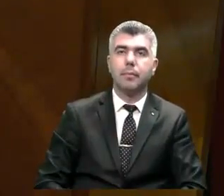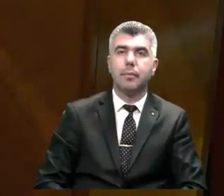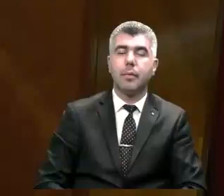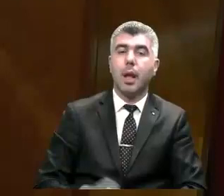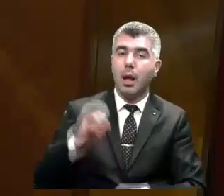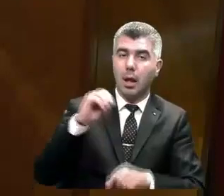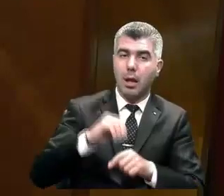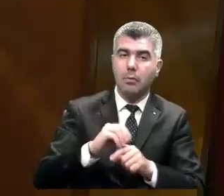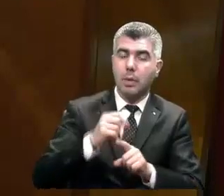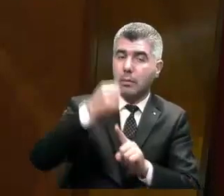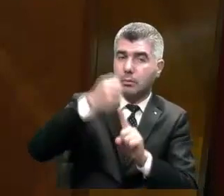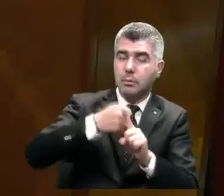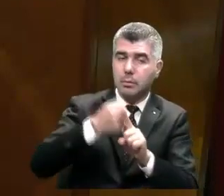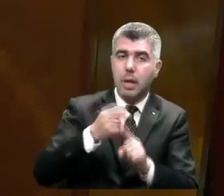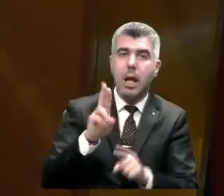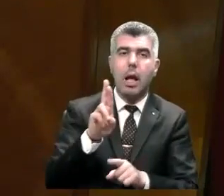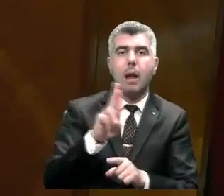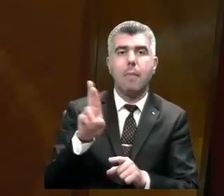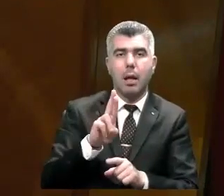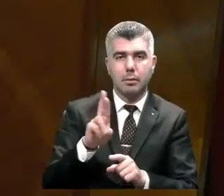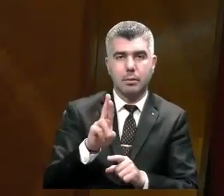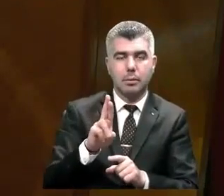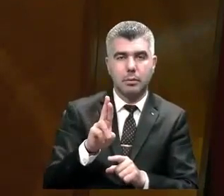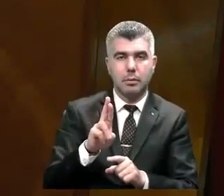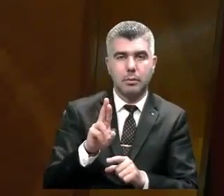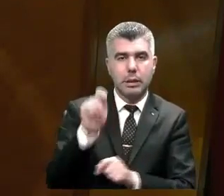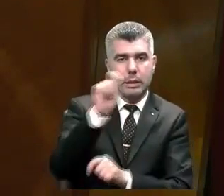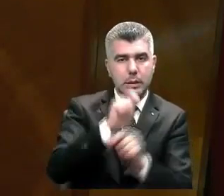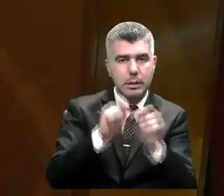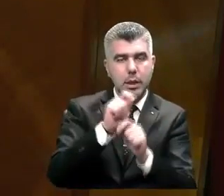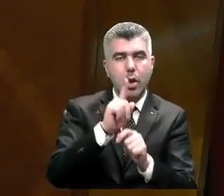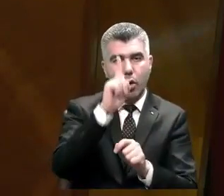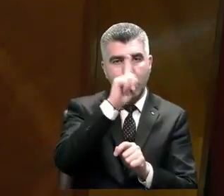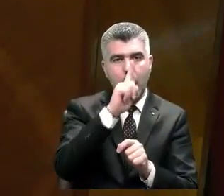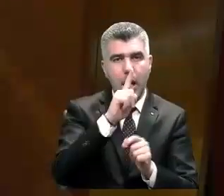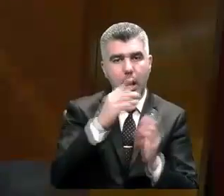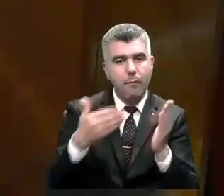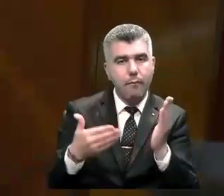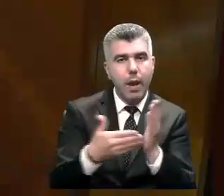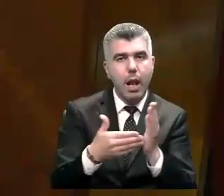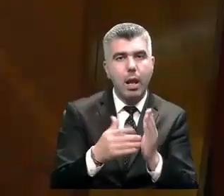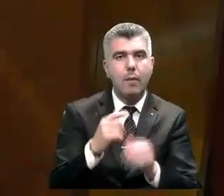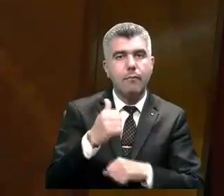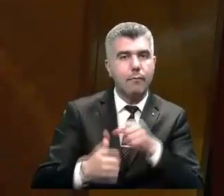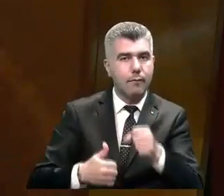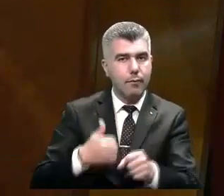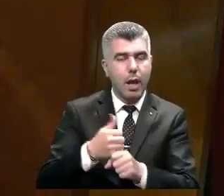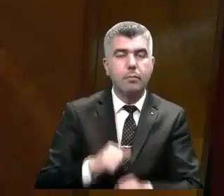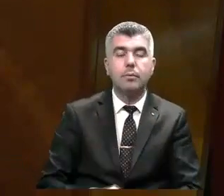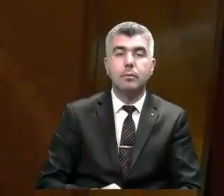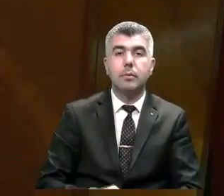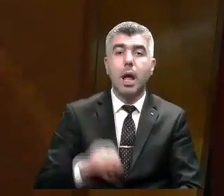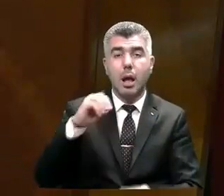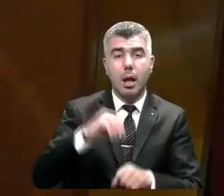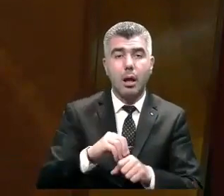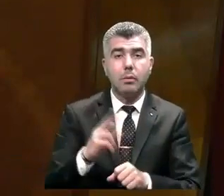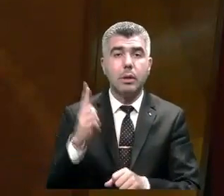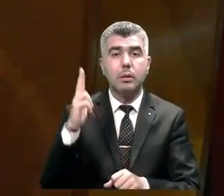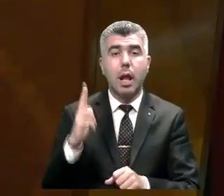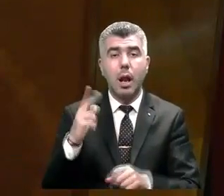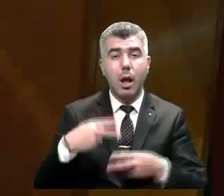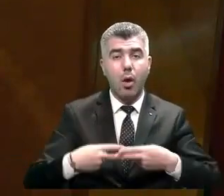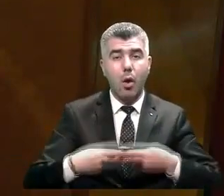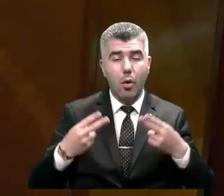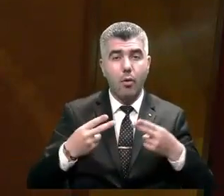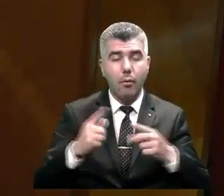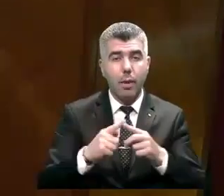تنكملوا الاشغال ديال مطار الرباط اللي خصهم يكملوا ان شاء الله في اخر هذه السنه، وانطلقنا ايضا في التوسعه ديال